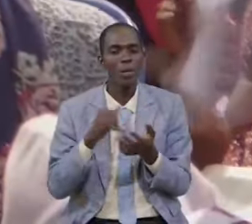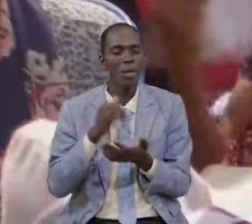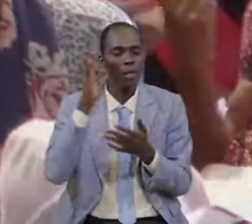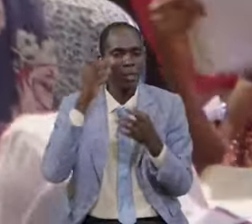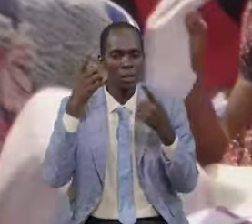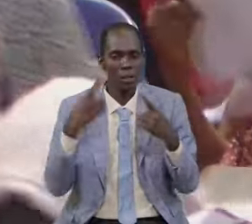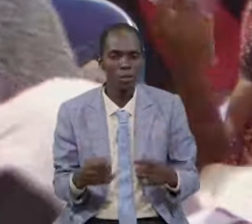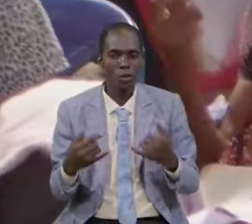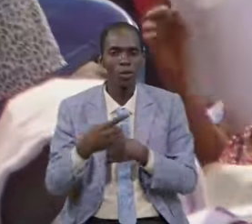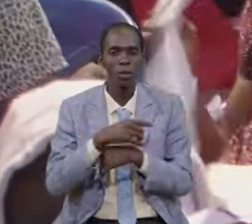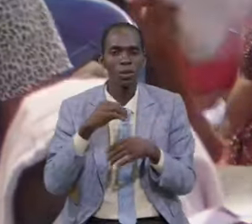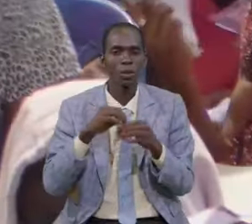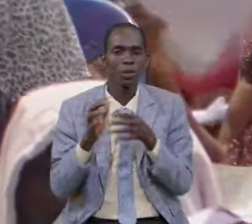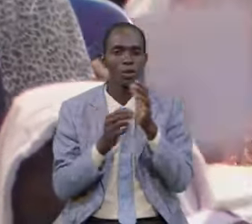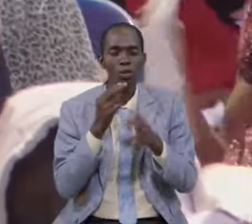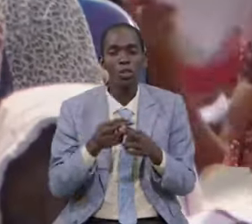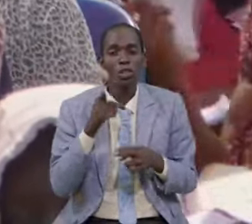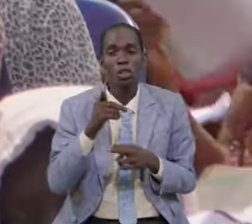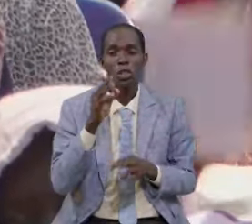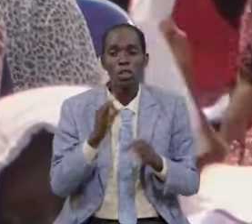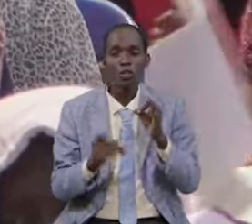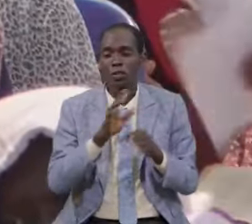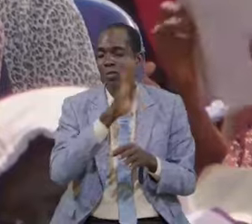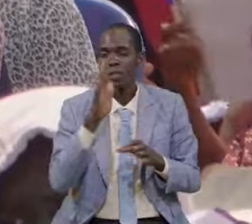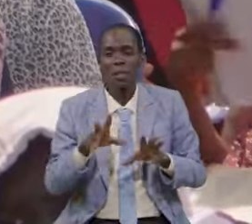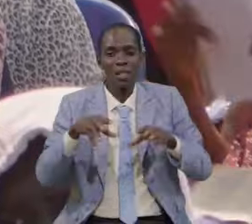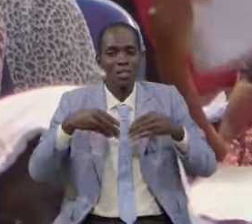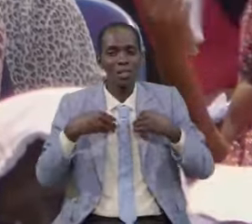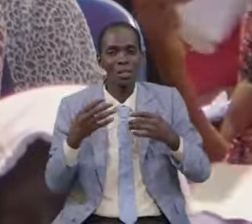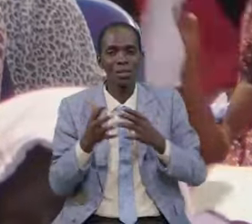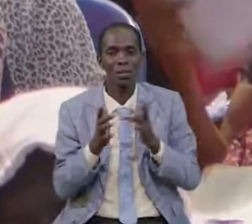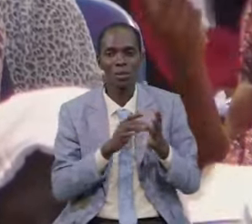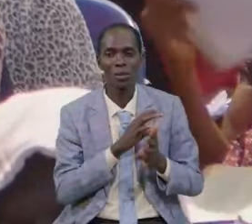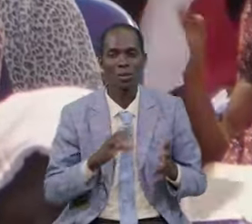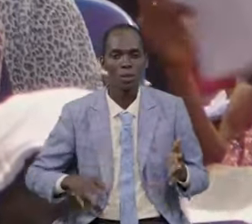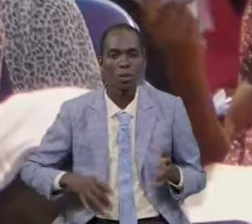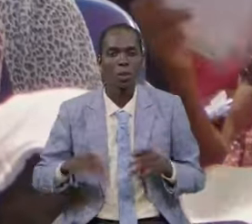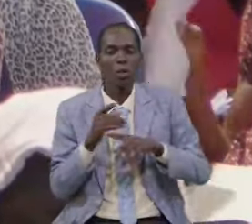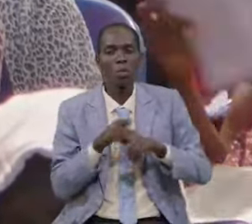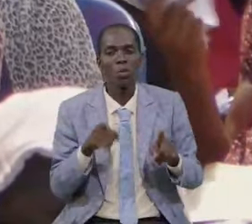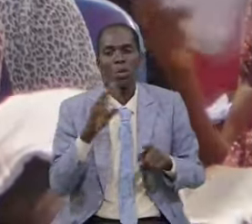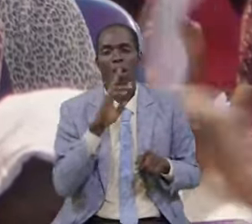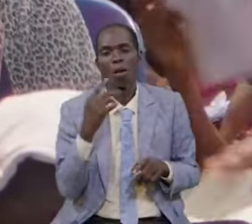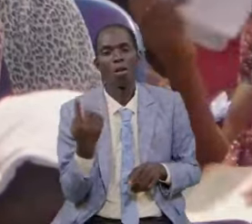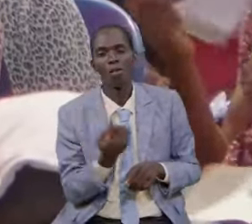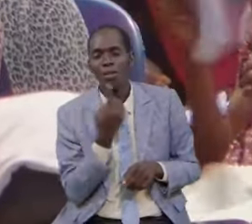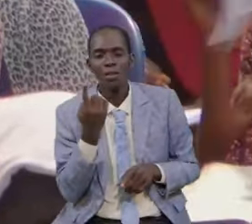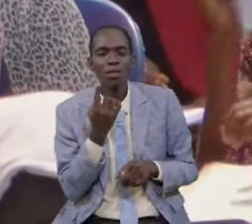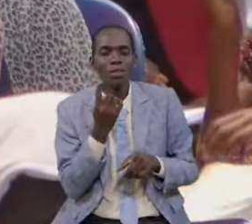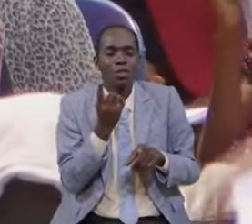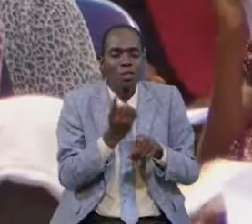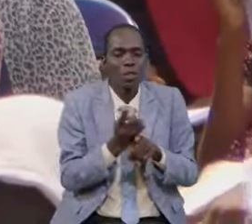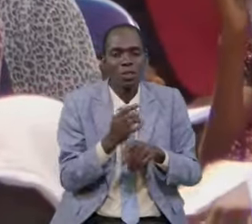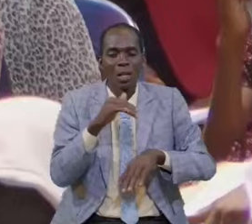n'as jamais donné ta vie au Seigneur Jésus-Christ, où tu étais aux périphéries et aux périmètres, aux